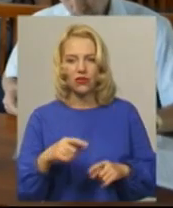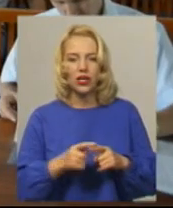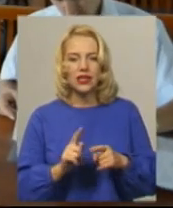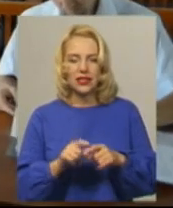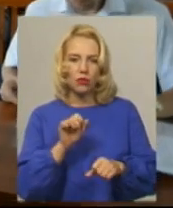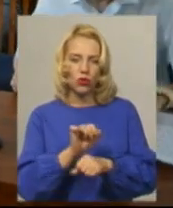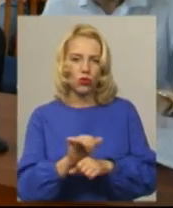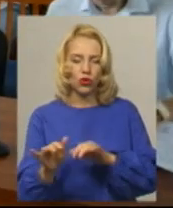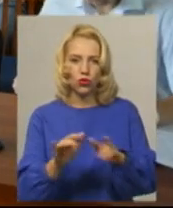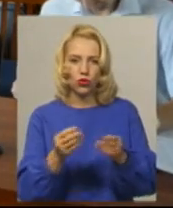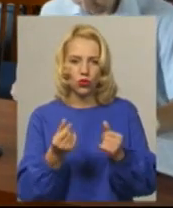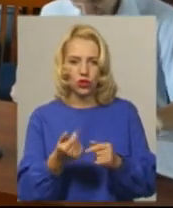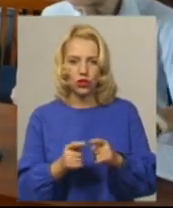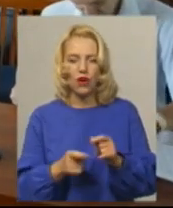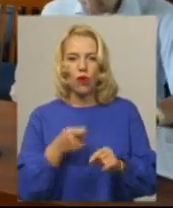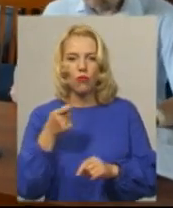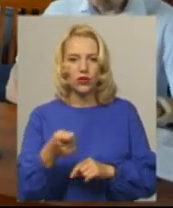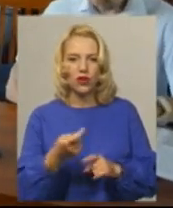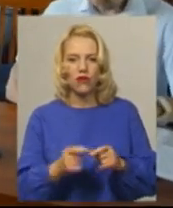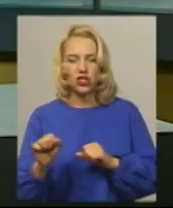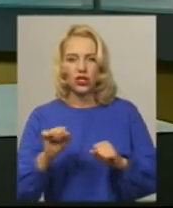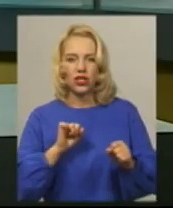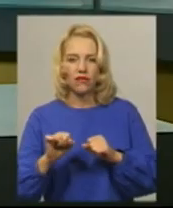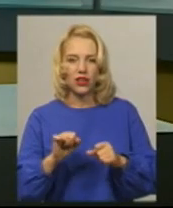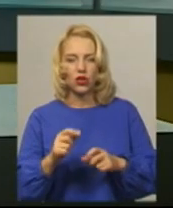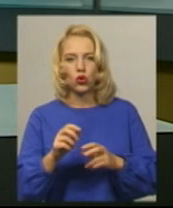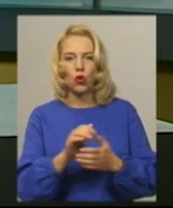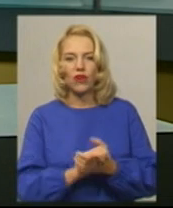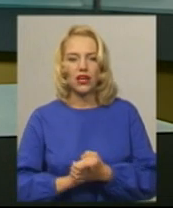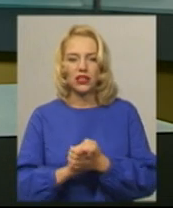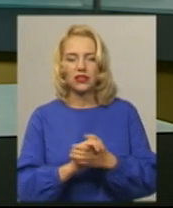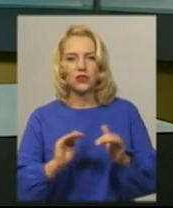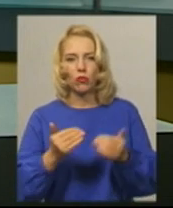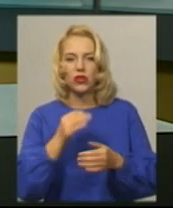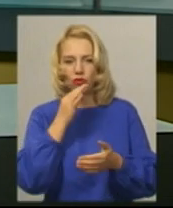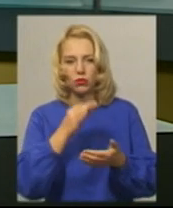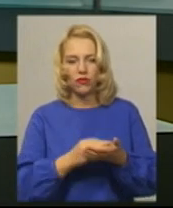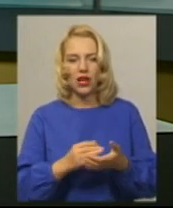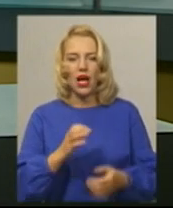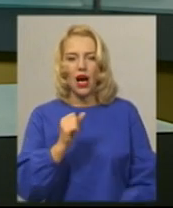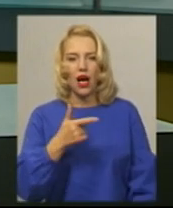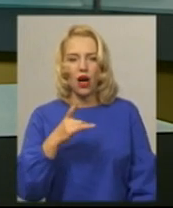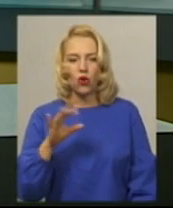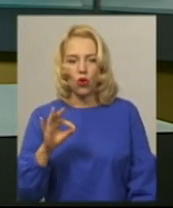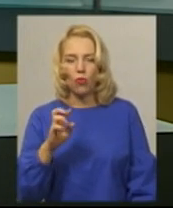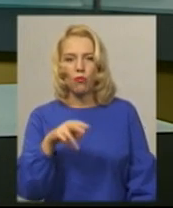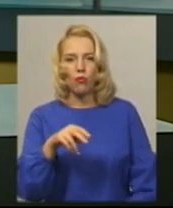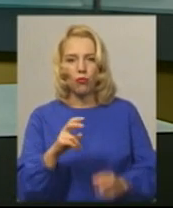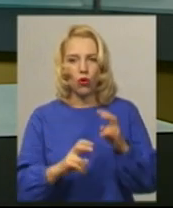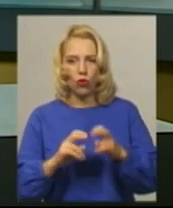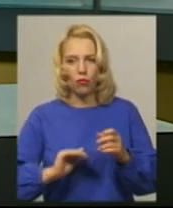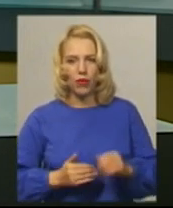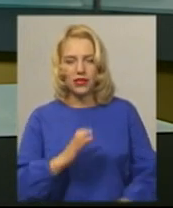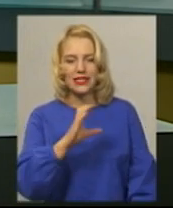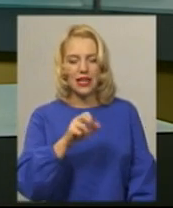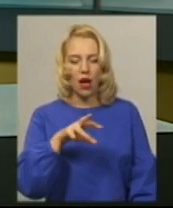коштів. Додає позивач, керівник товариства з обмеженою відповідальністю агропромислова компанія «Самобранка», який подав позов на